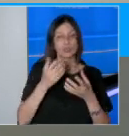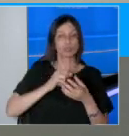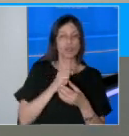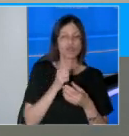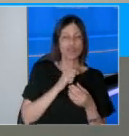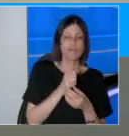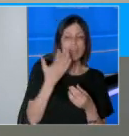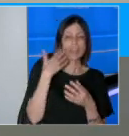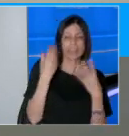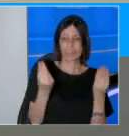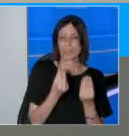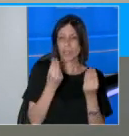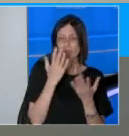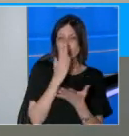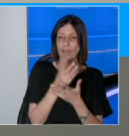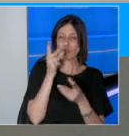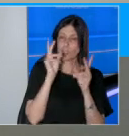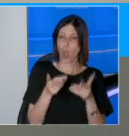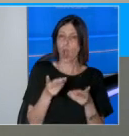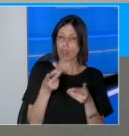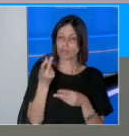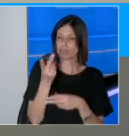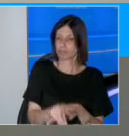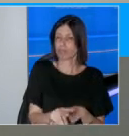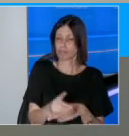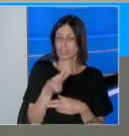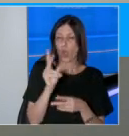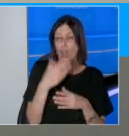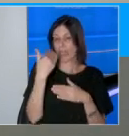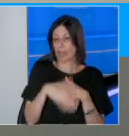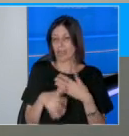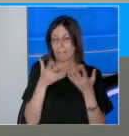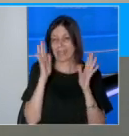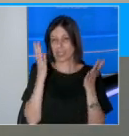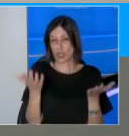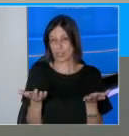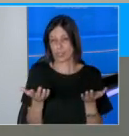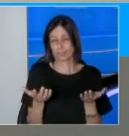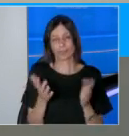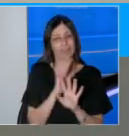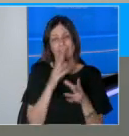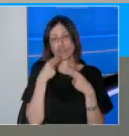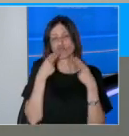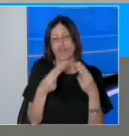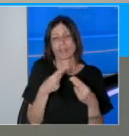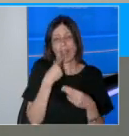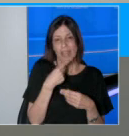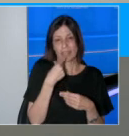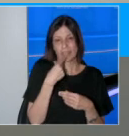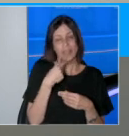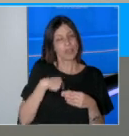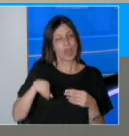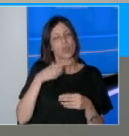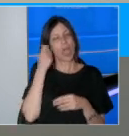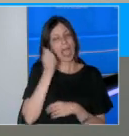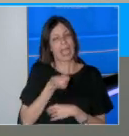היו דברים מעולם, וזה יכול להיגמר לו באסון. כן. אין לי תשובות להגיד לך, אנחנו